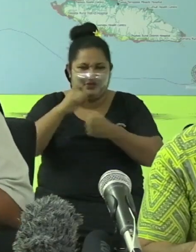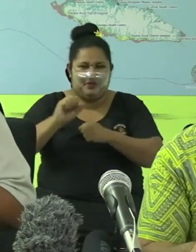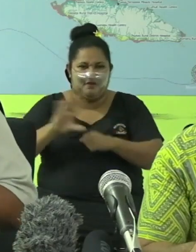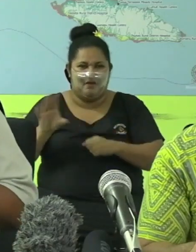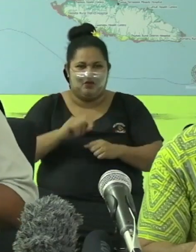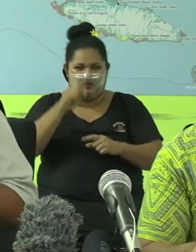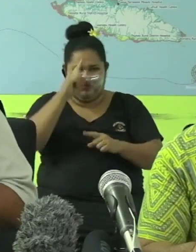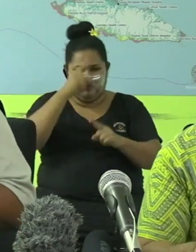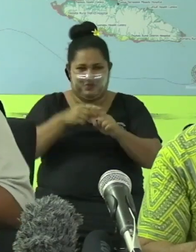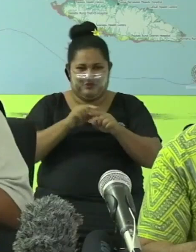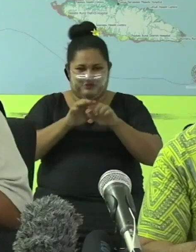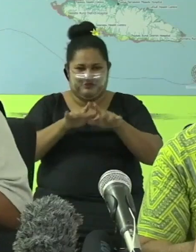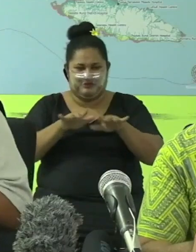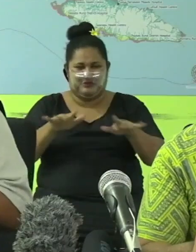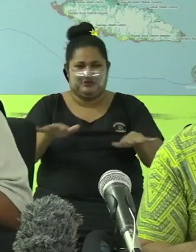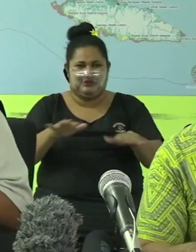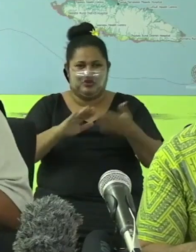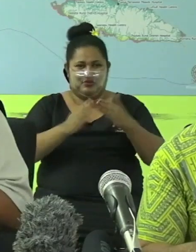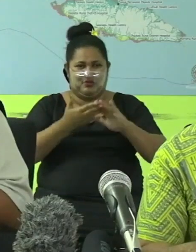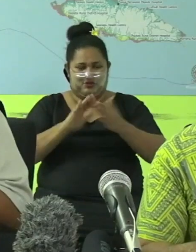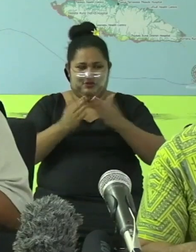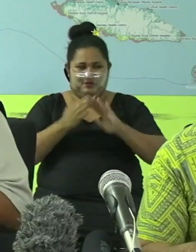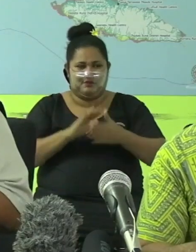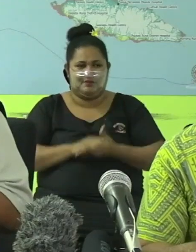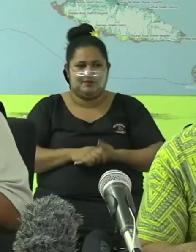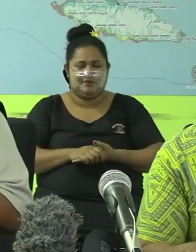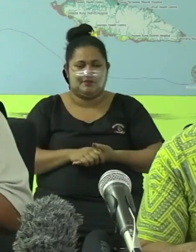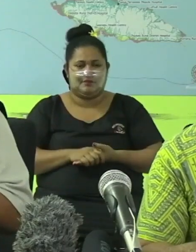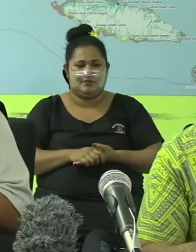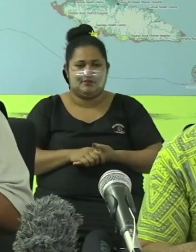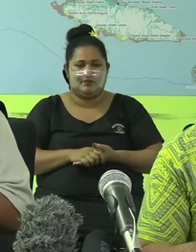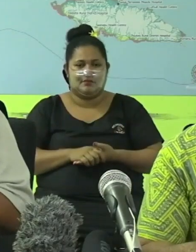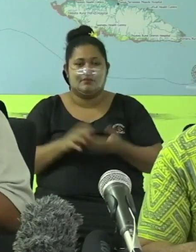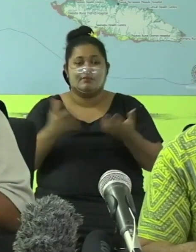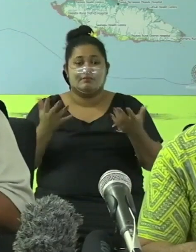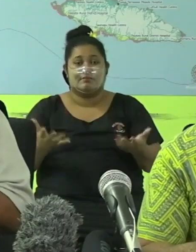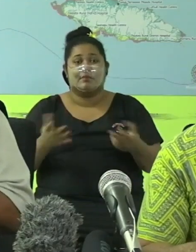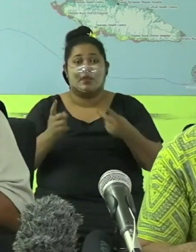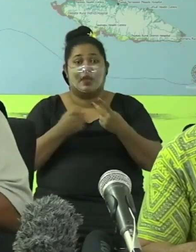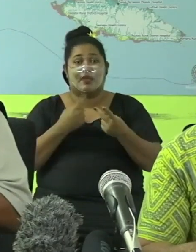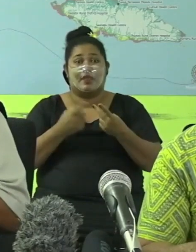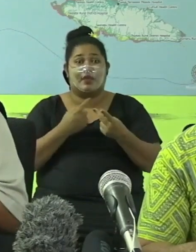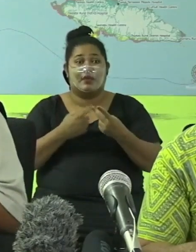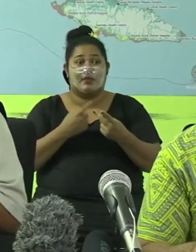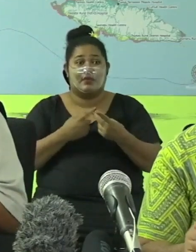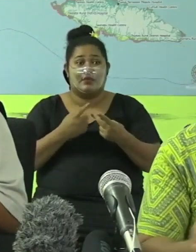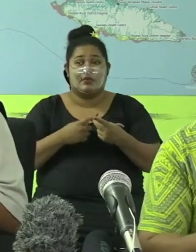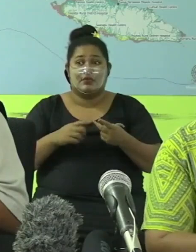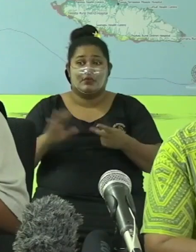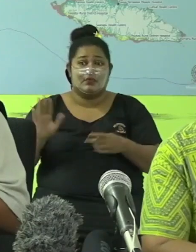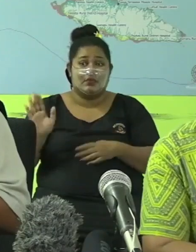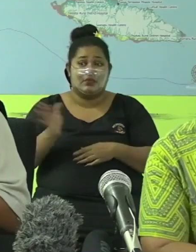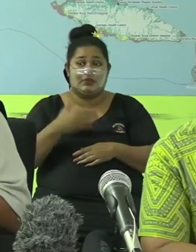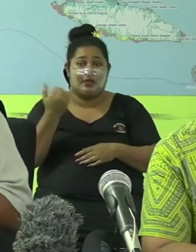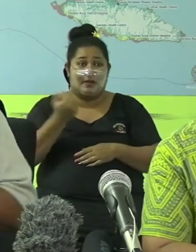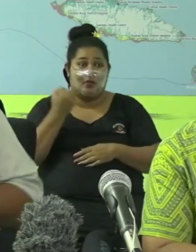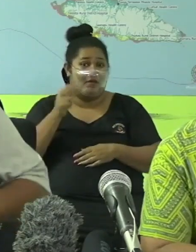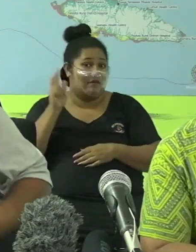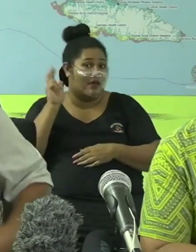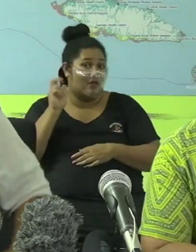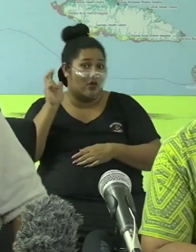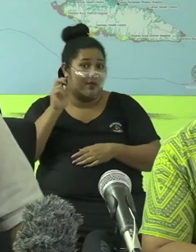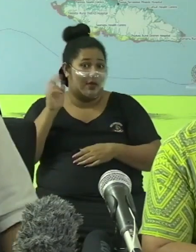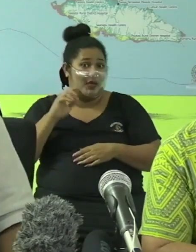fa'aona pesia o tulaga na o isi vaega i le fa'afoga mai le atunuu mai se ia